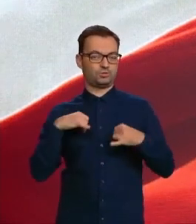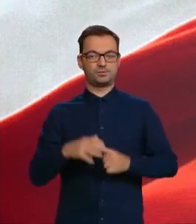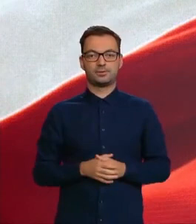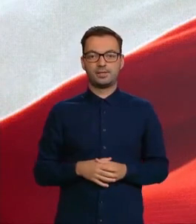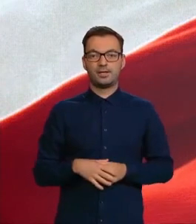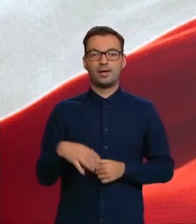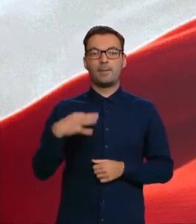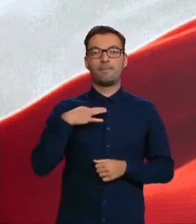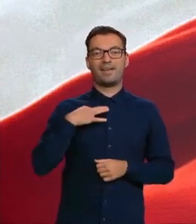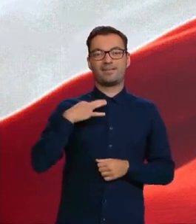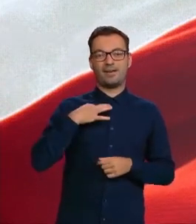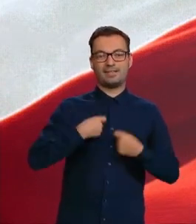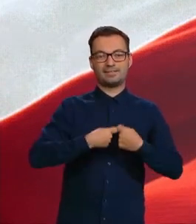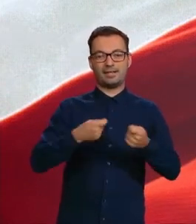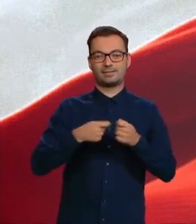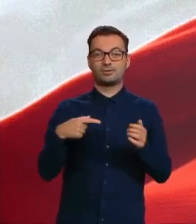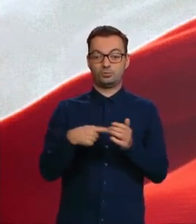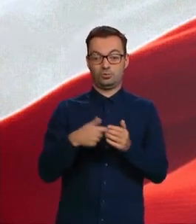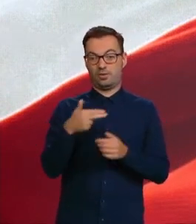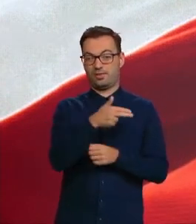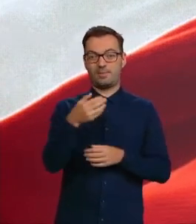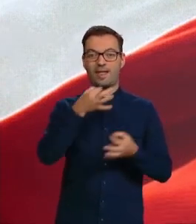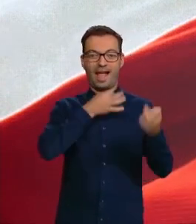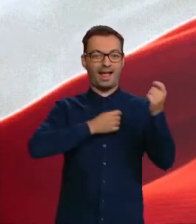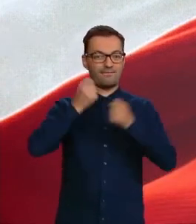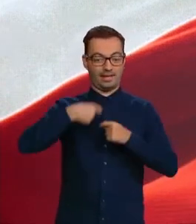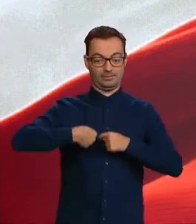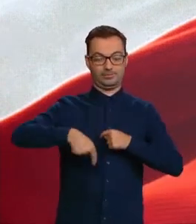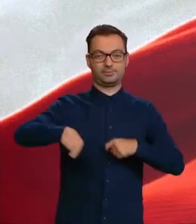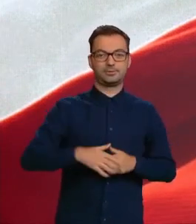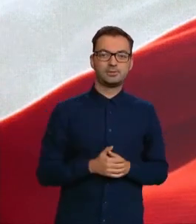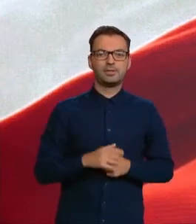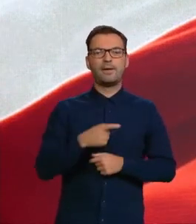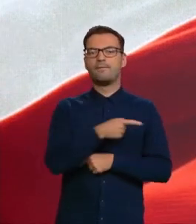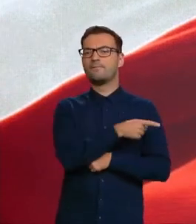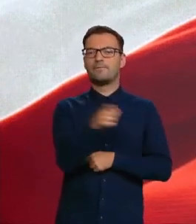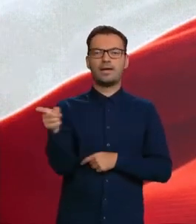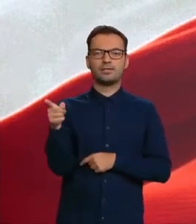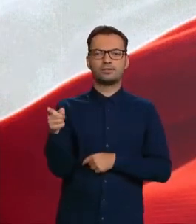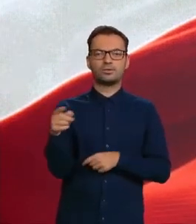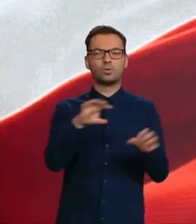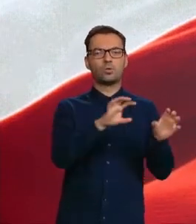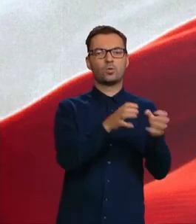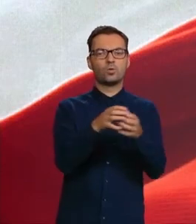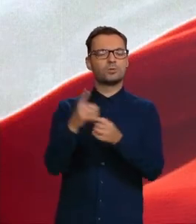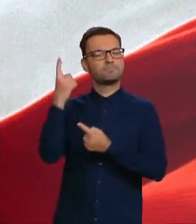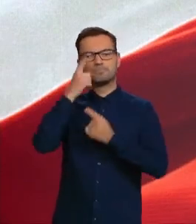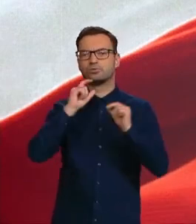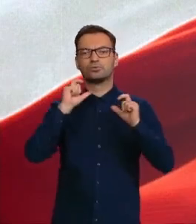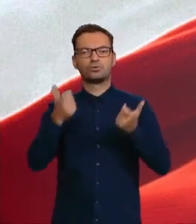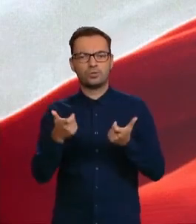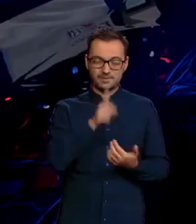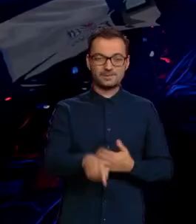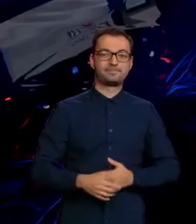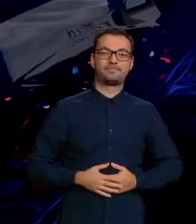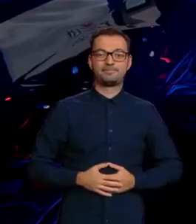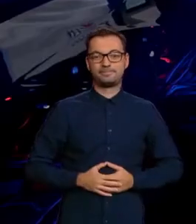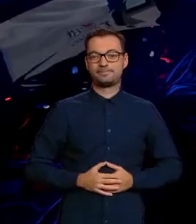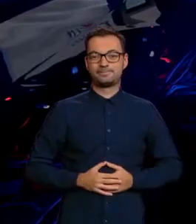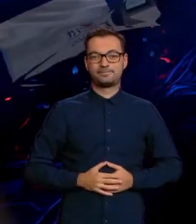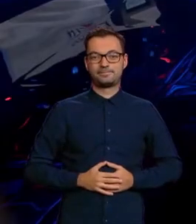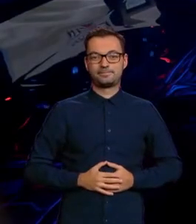Prywatyzacja jest jednym z tematów zbliżającego się referendum. Jakie będzie stanowisko państwa ugrupowań w tej kwestii, w zbliżającej się kadencji?